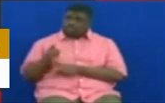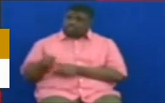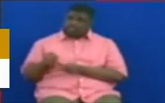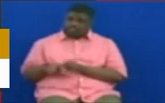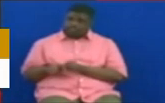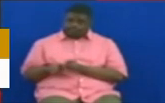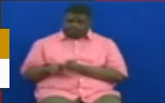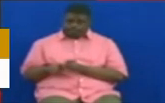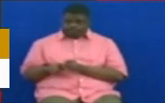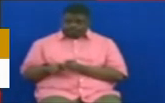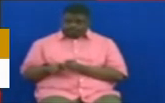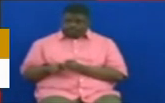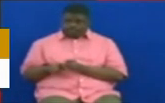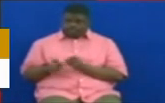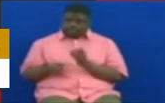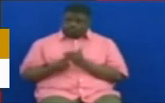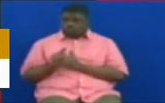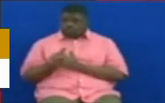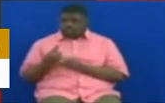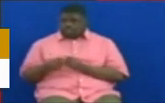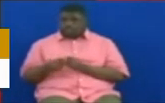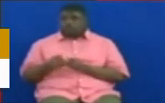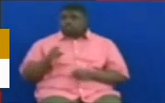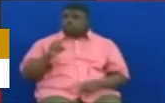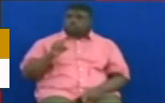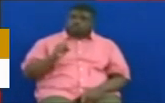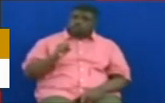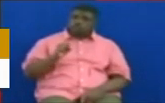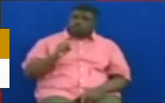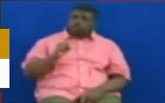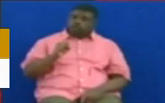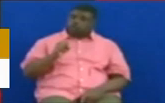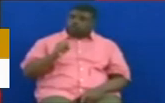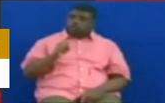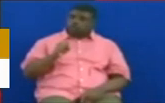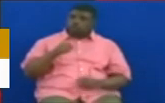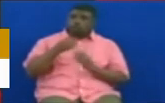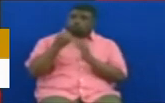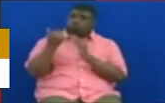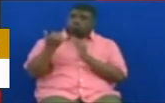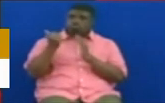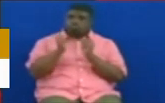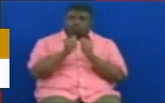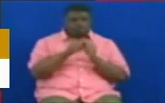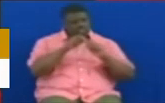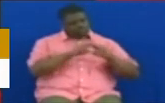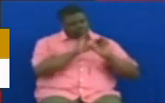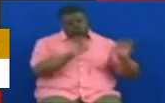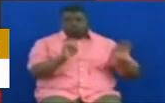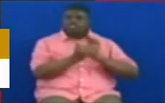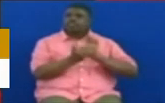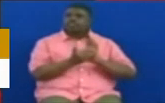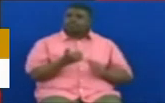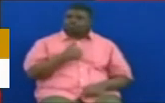kwamba tukawa sued au tukawa sue, logistics hapo zitakuwa hazijakaa sawa kisheria. Kwa hiyo ninashauri,